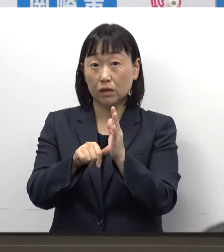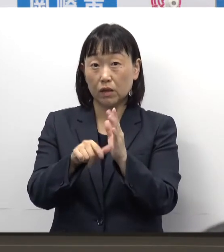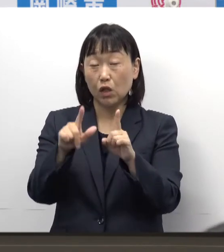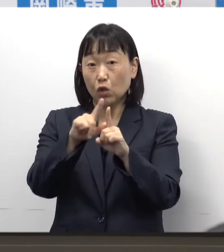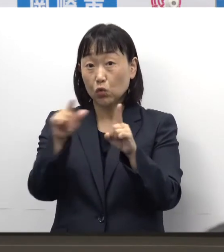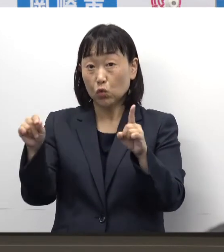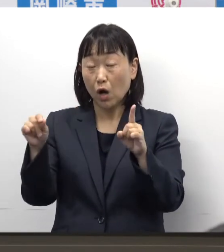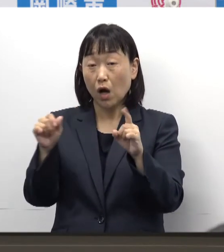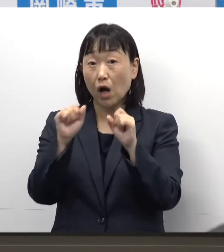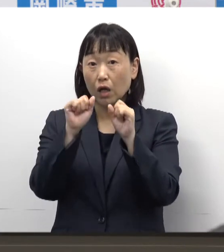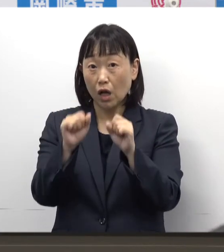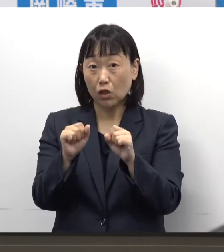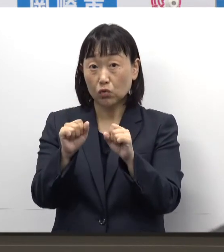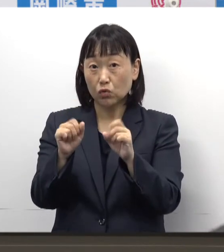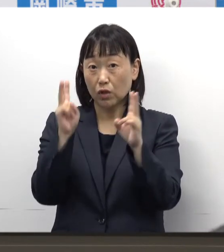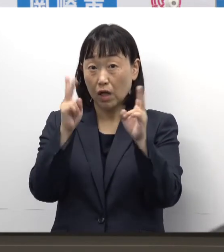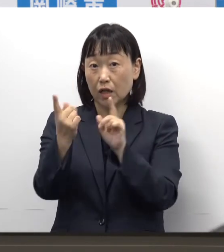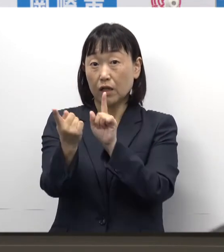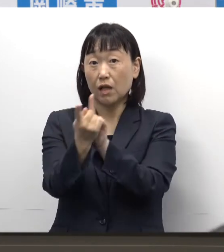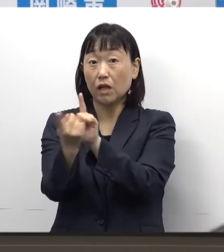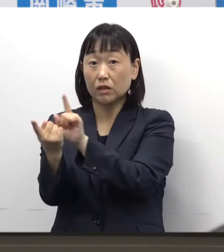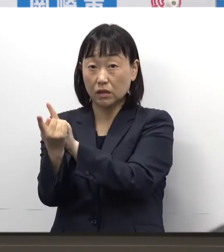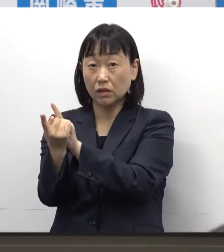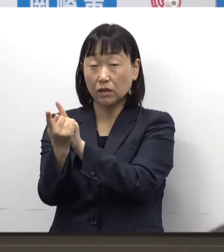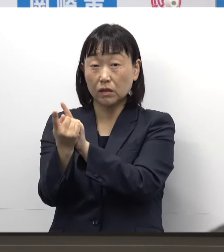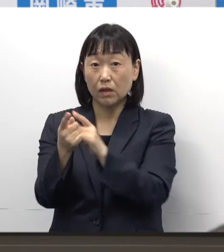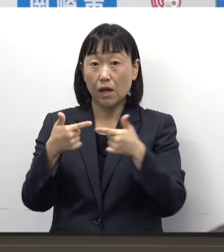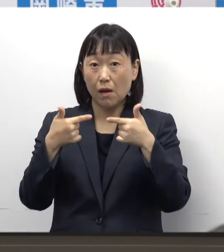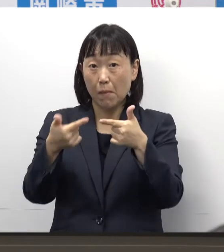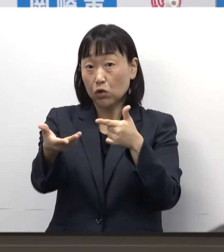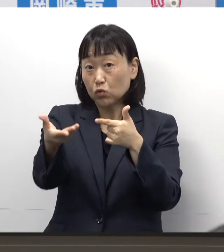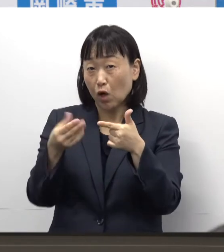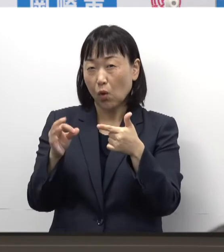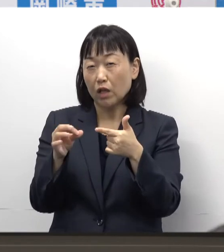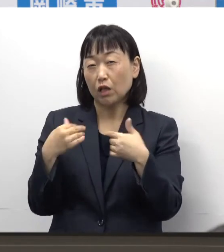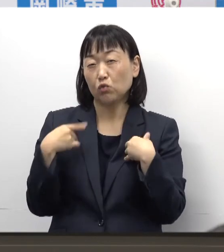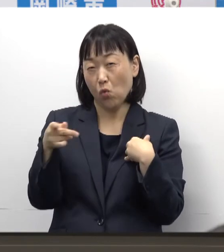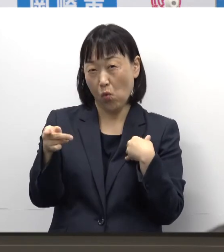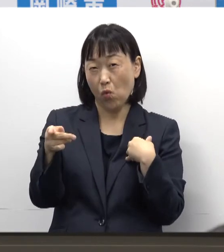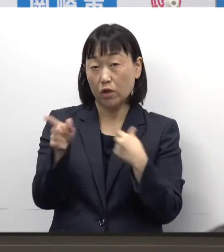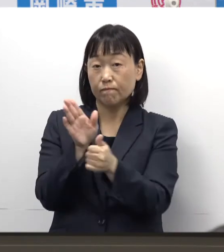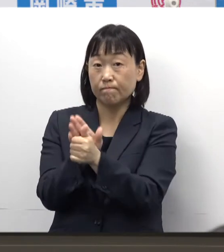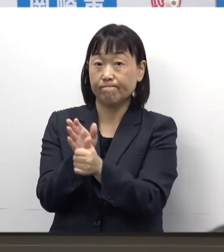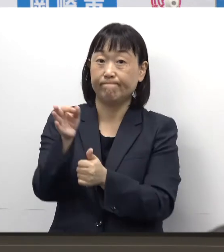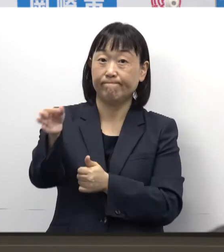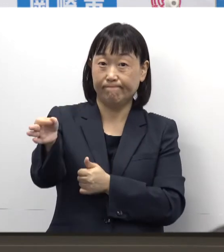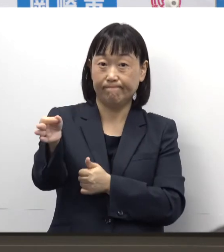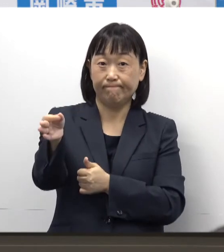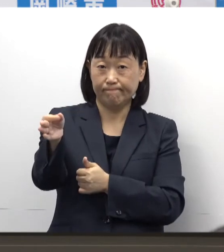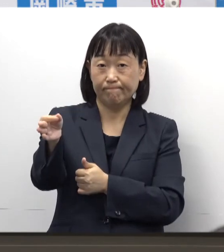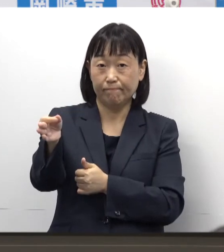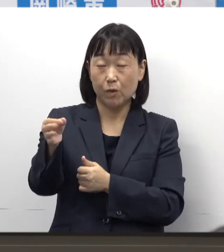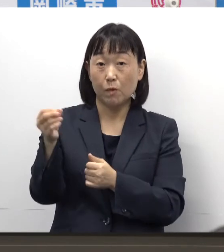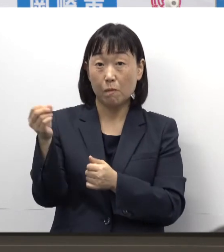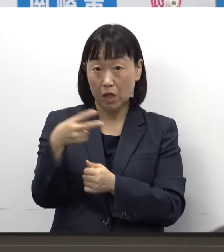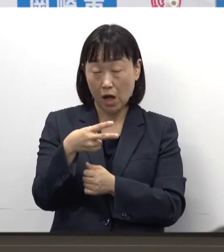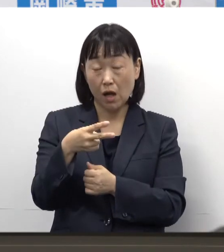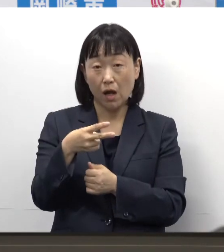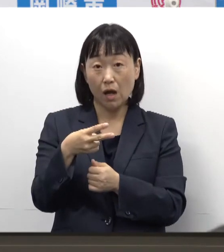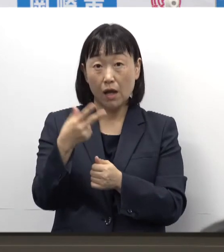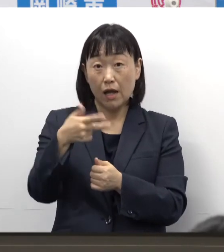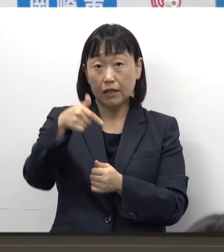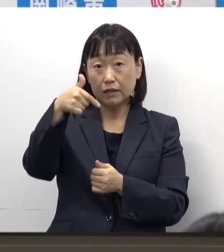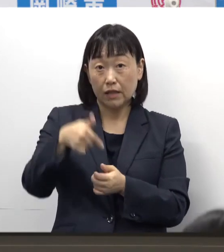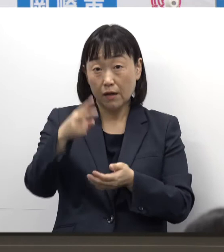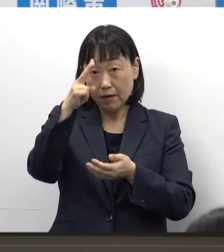を実施した事業者に対しバスの借り上げ料を助成するものでございます合わせて市内の